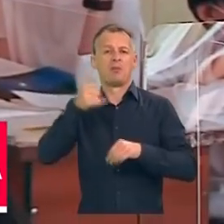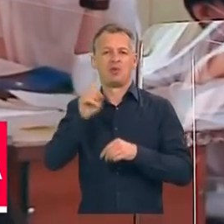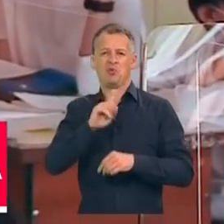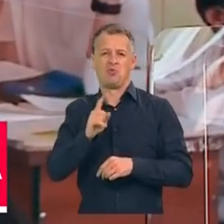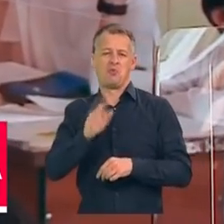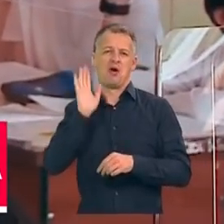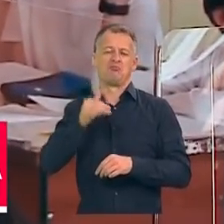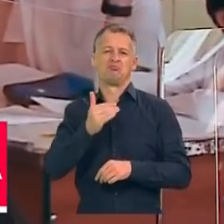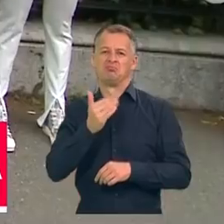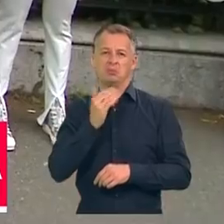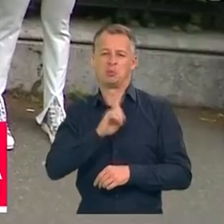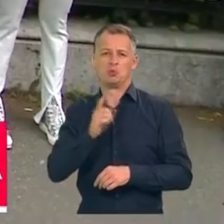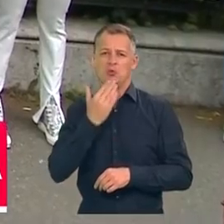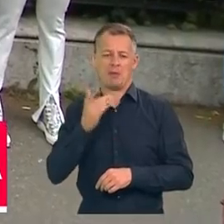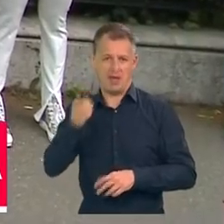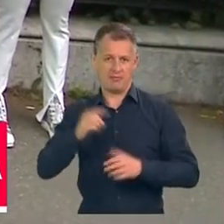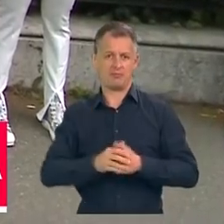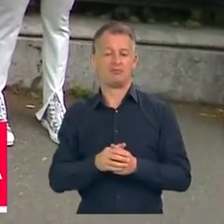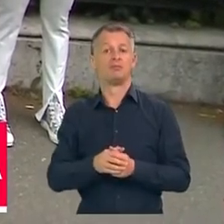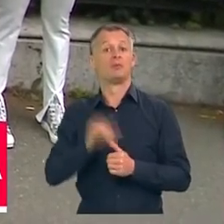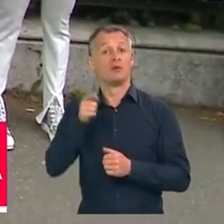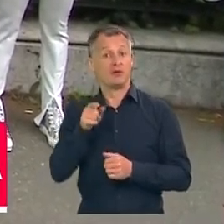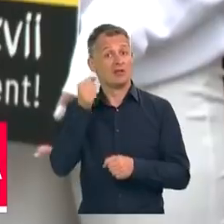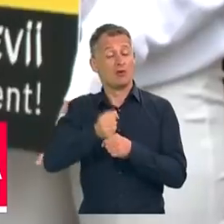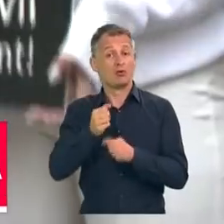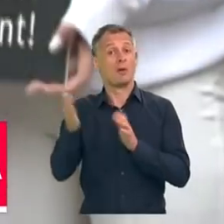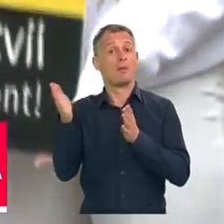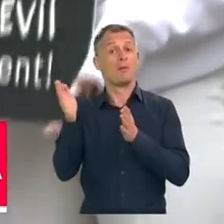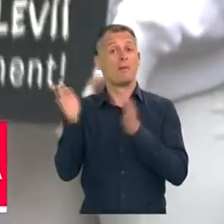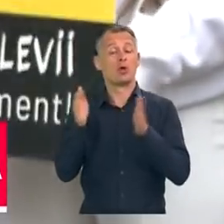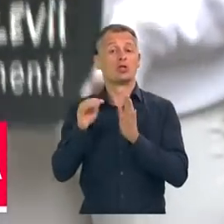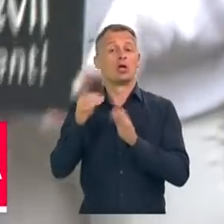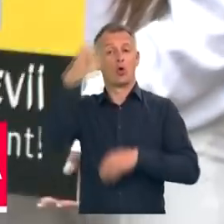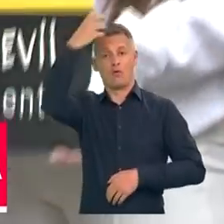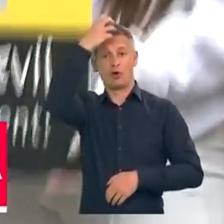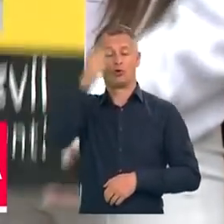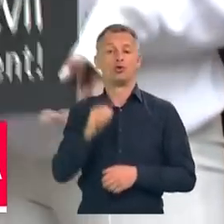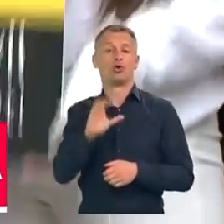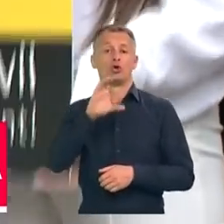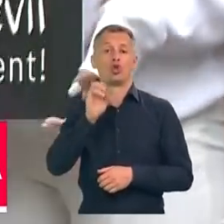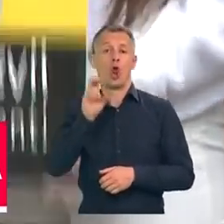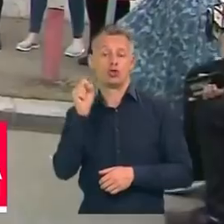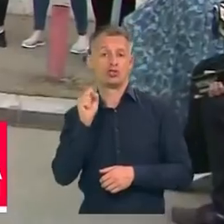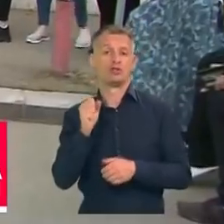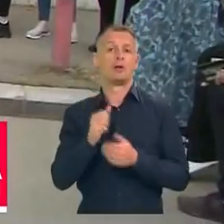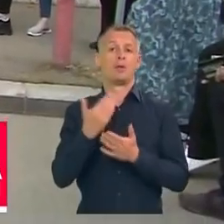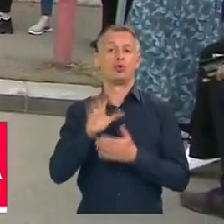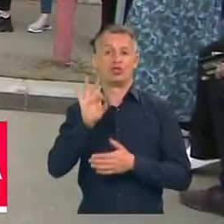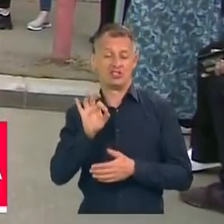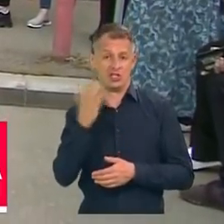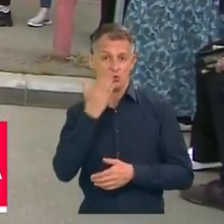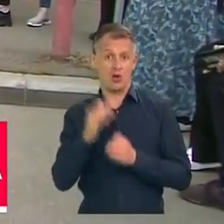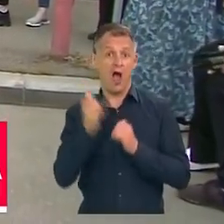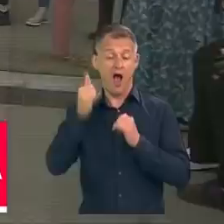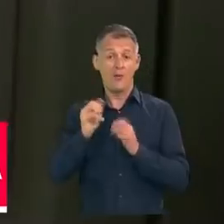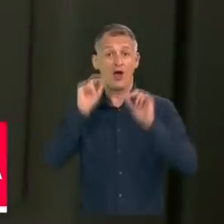îl primesc. Programul Masă Caldă în Școli a fost înființat în perioada guvernului Cioloș, în 2016, pentru 50 de școli. În prezent, proiectul pilot s-a